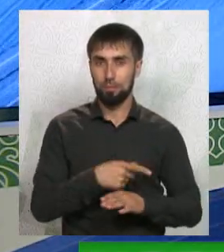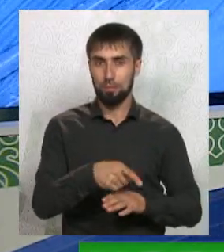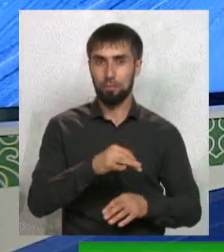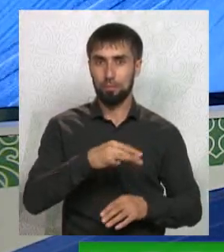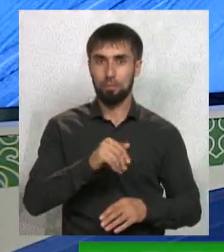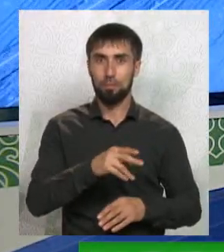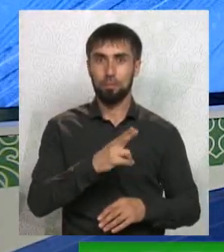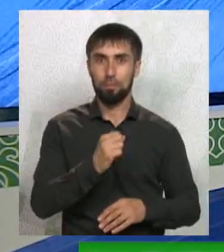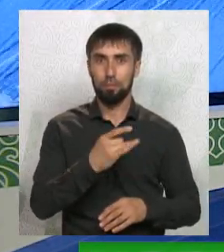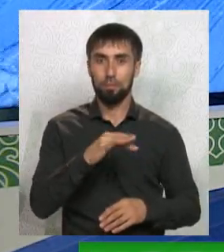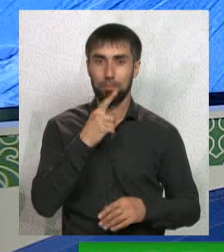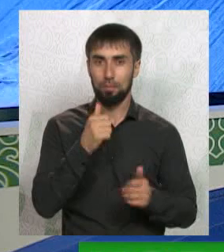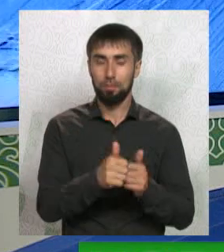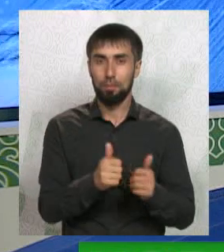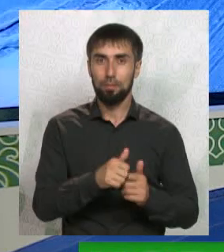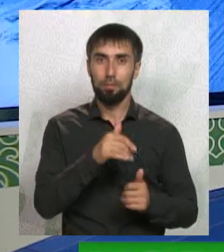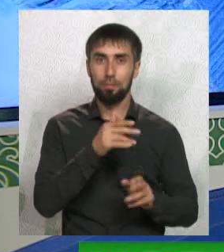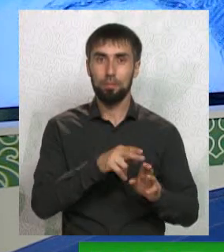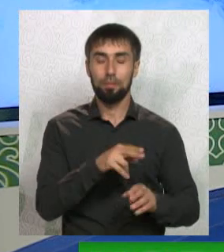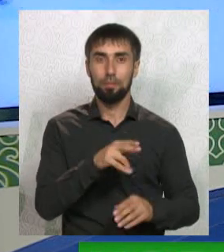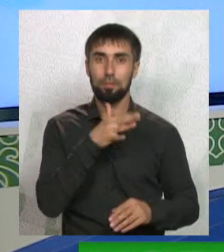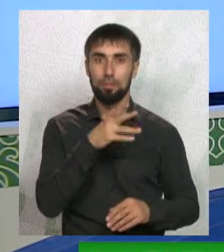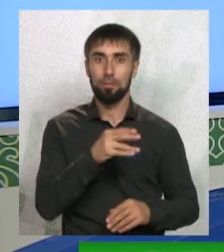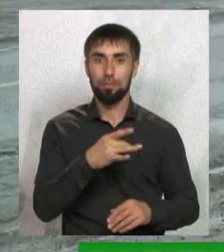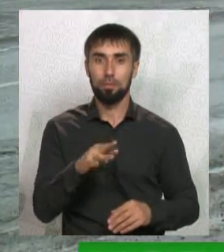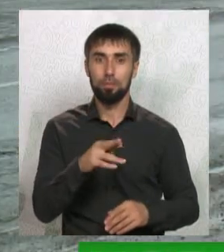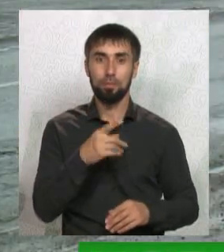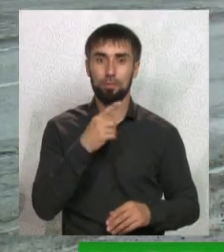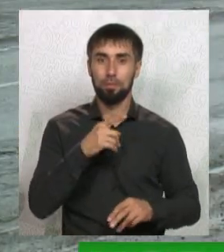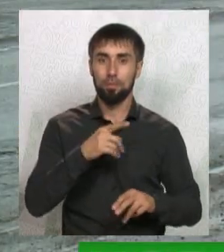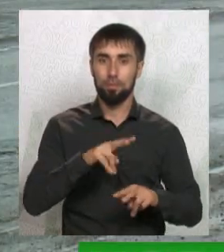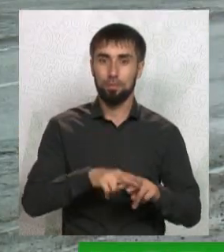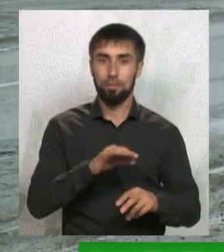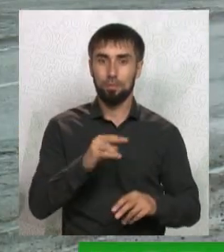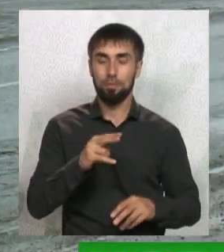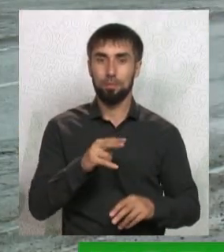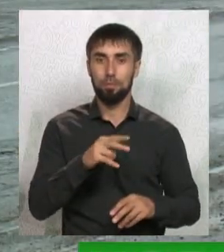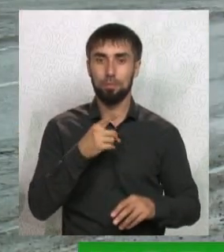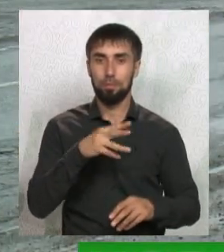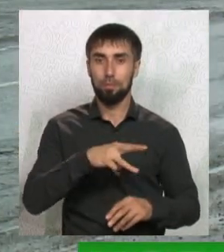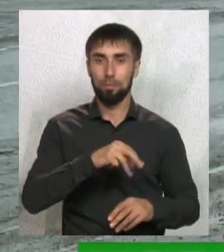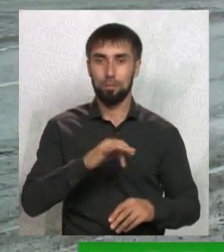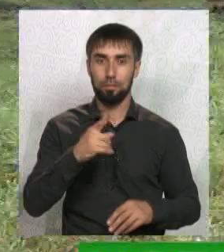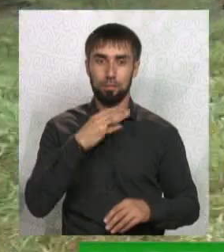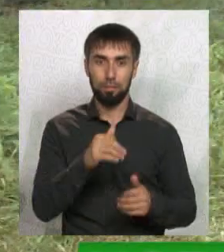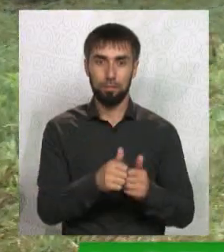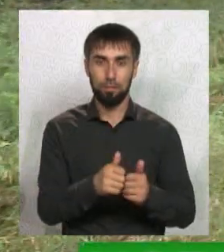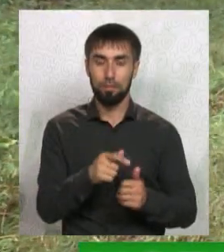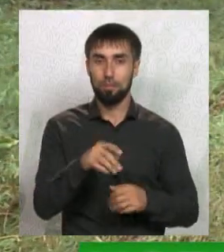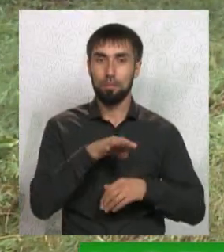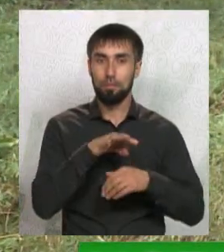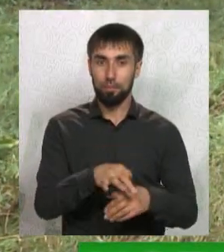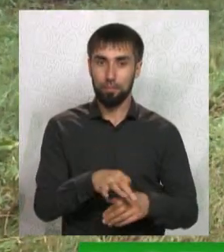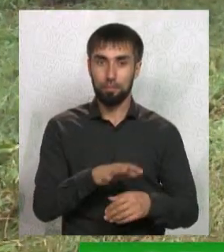отводе канализации недалеко от пункта временной дислокации правоохранительных органов и органов правопорядка в Магасе. По итогам проверки,